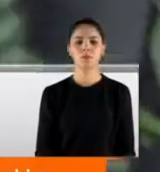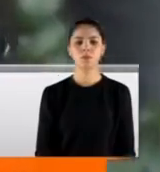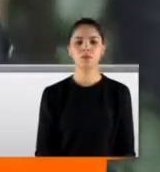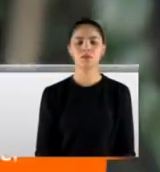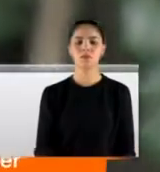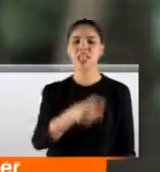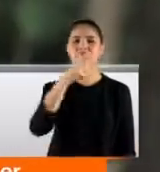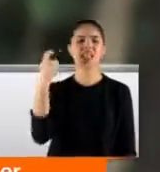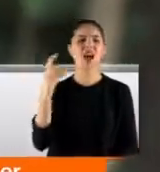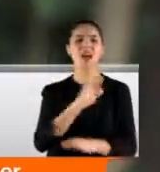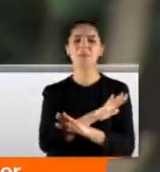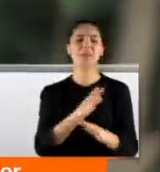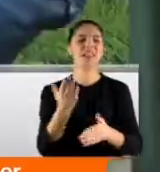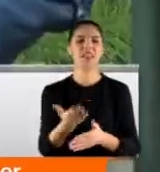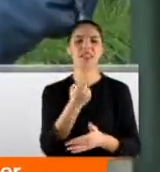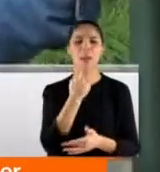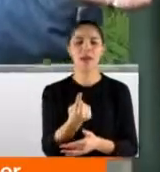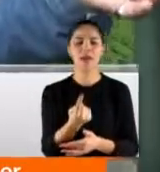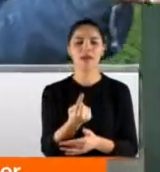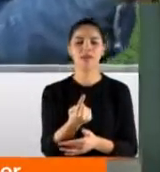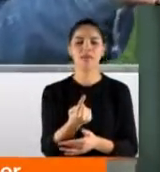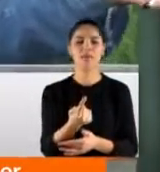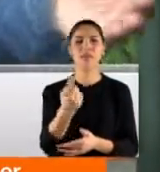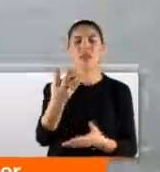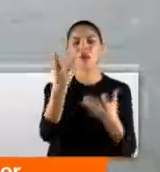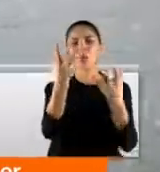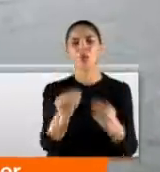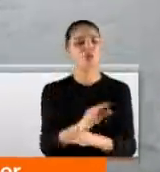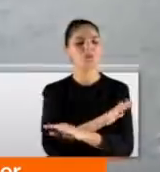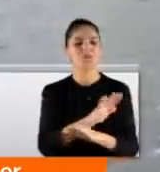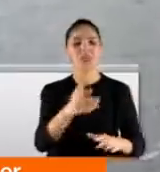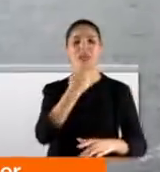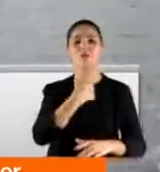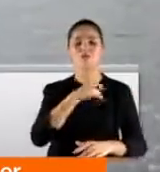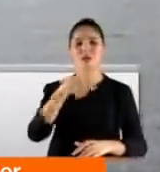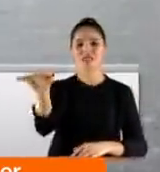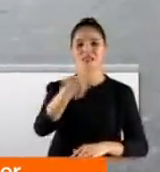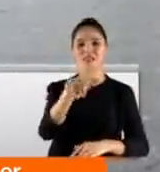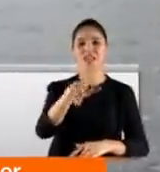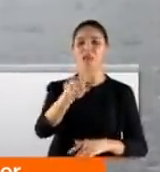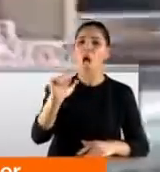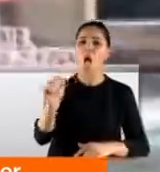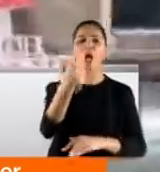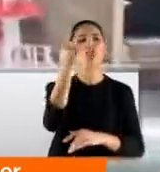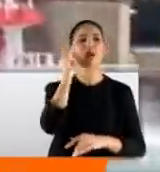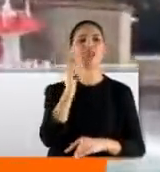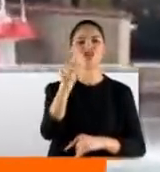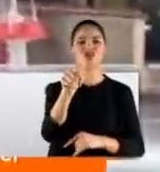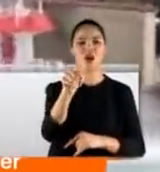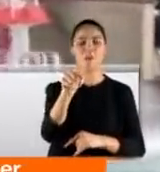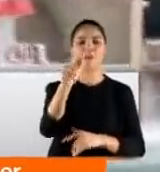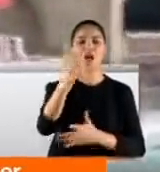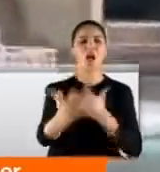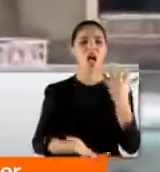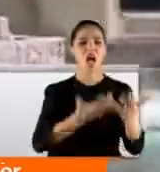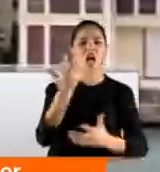Tarih yok oldu, tarih. Bal işte. Kül oldu, gitti. Boğaz'ın kıyısındaki sayılı camilerden biriydi ama